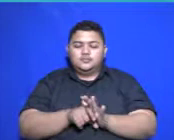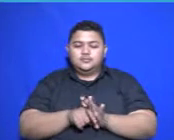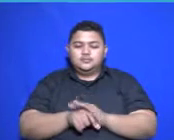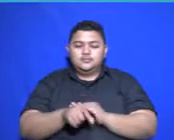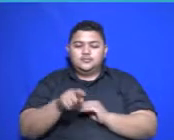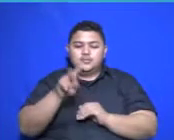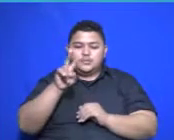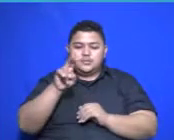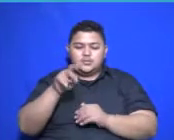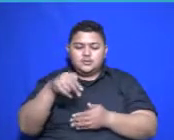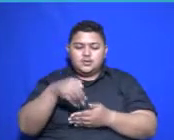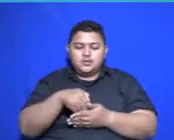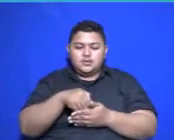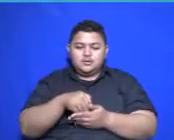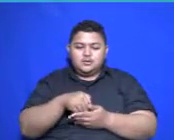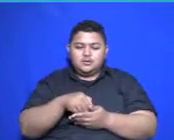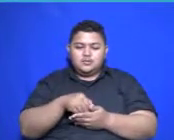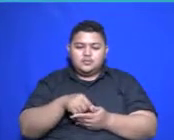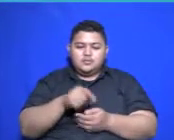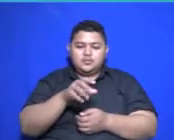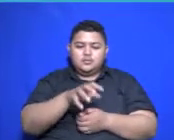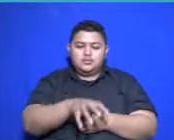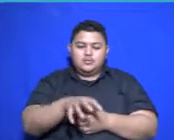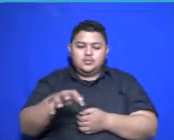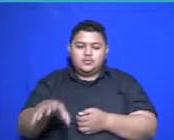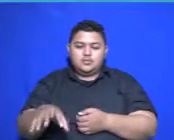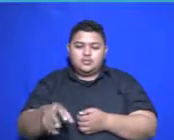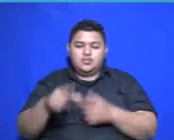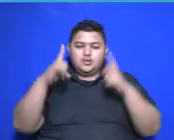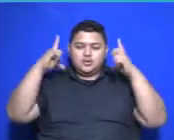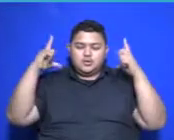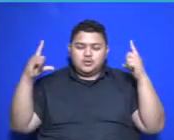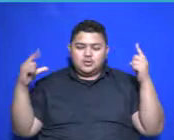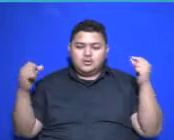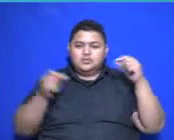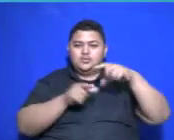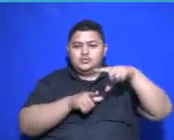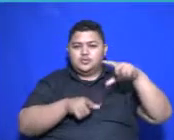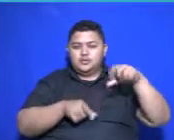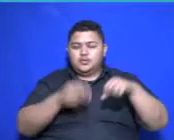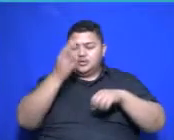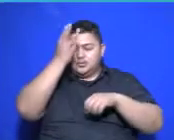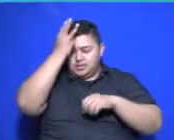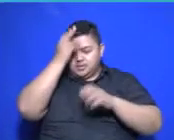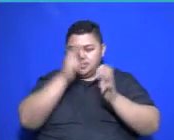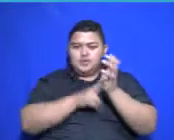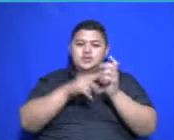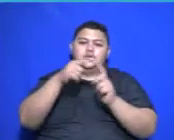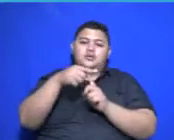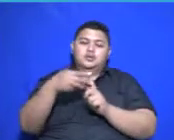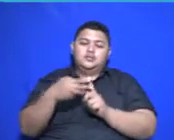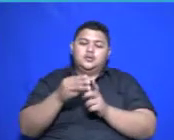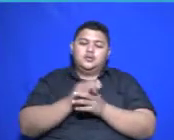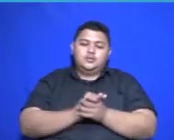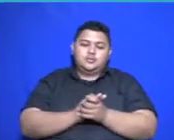pada daerah-daerah di Pulau Jawa, Sumatera, Kalimantan, NTB, Maluku Utara, yang luasnya